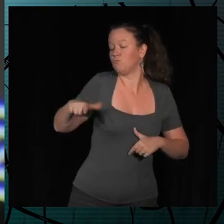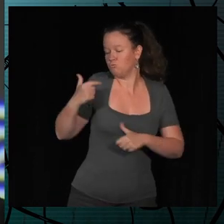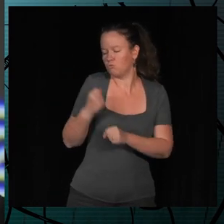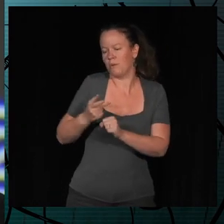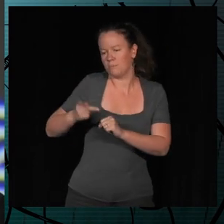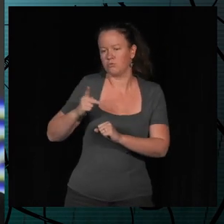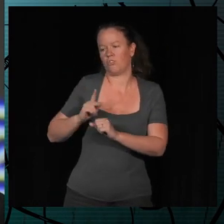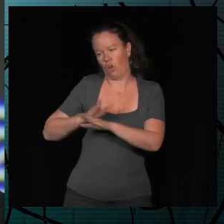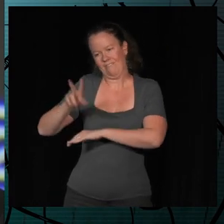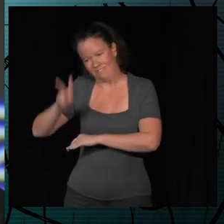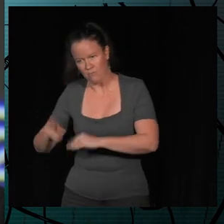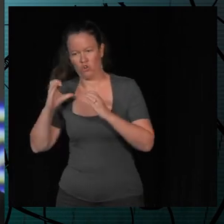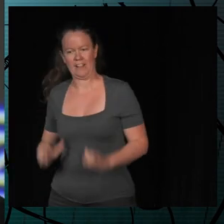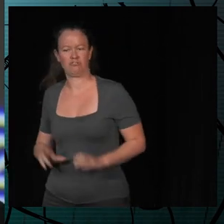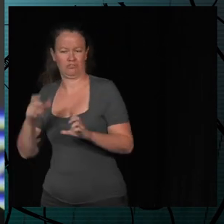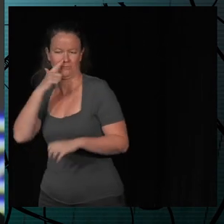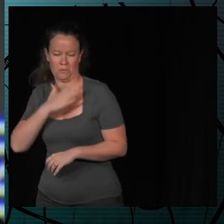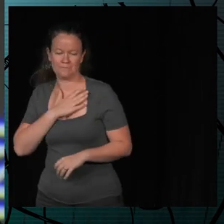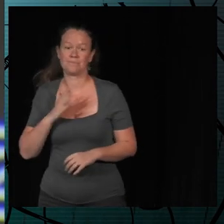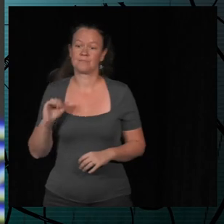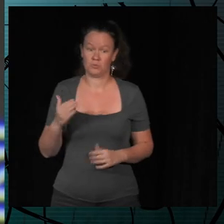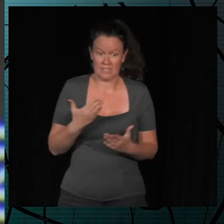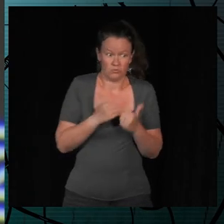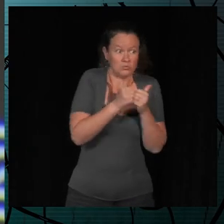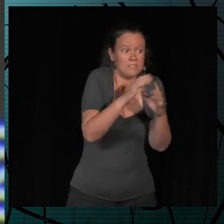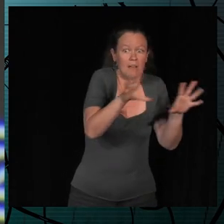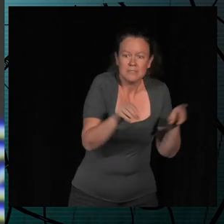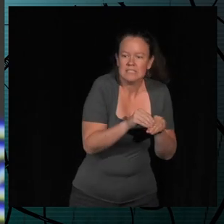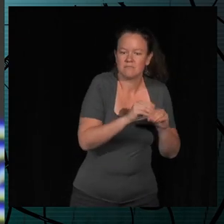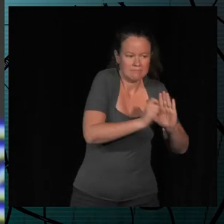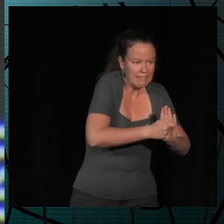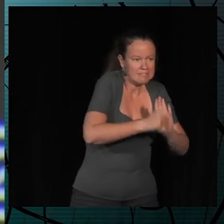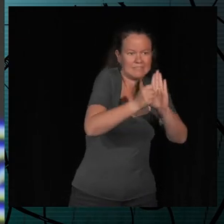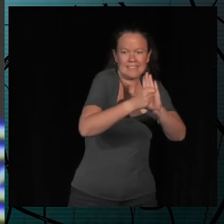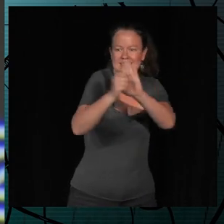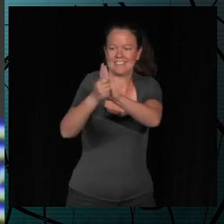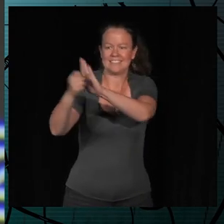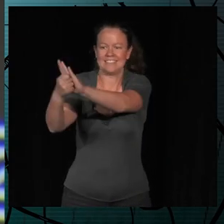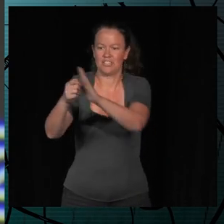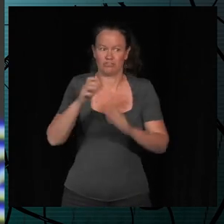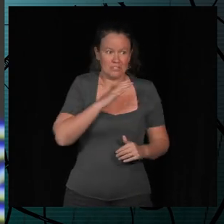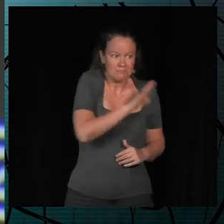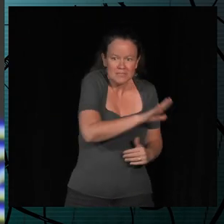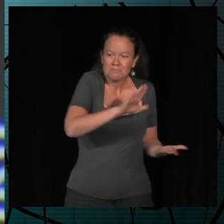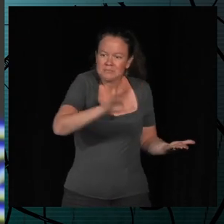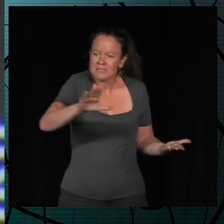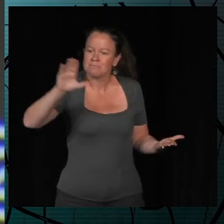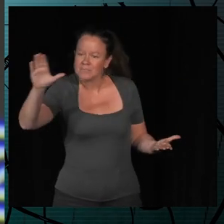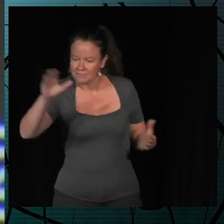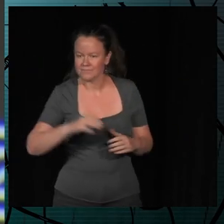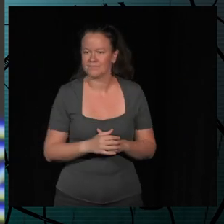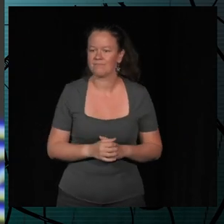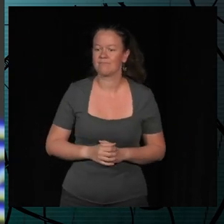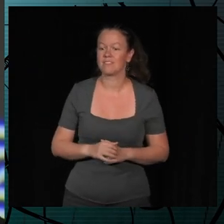les pas et l'enfant vivent l'évolution de de l'enfant et d'ailleurs l'éducation nationale d'une certaine manière bien que j'ai rien demandé M